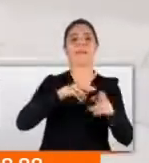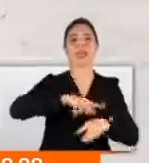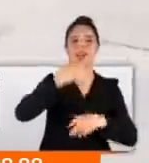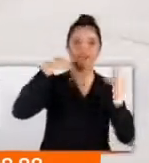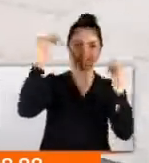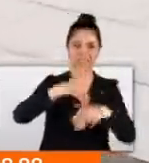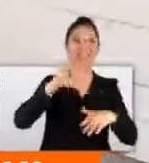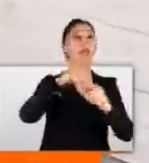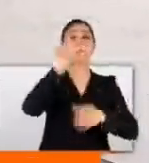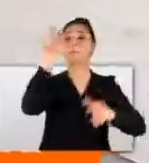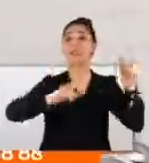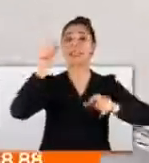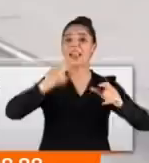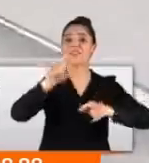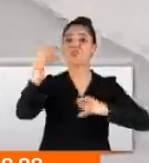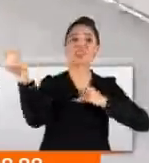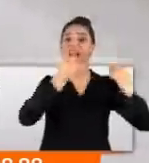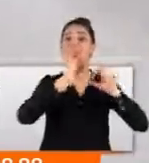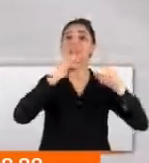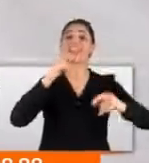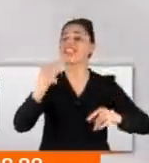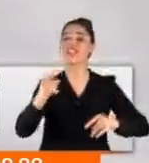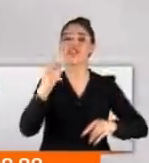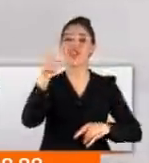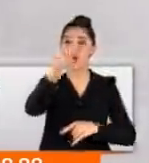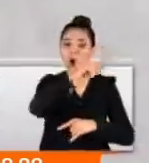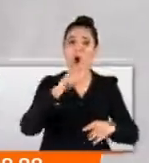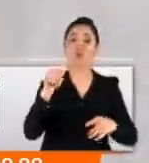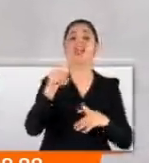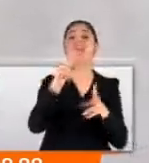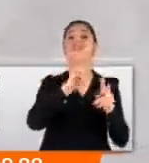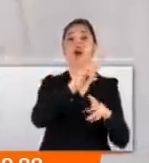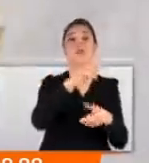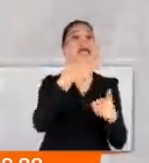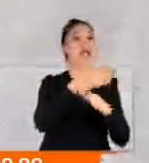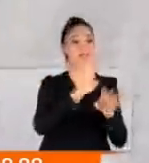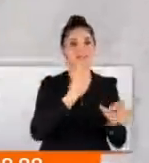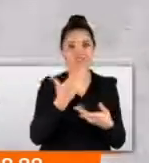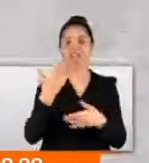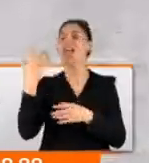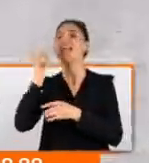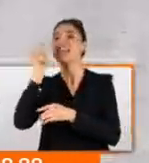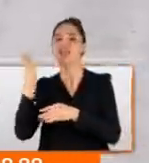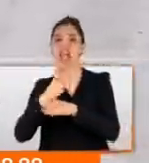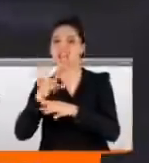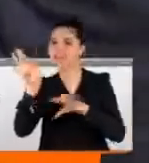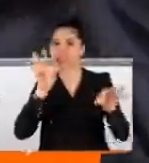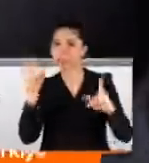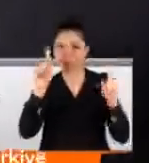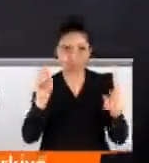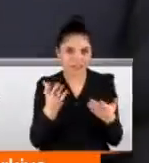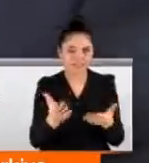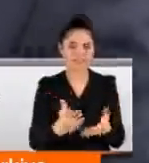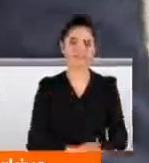Bakalım milletvekilleri bu tartışmaya ne diyecekler? Onlar Vakfı Kebir ekmeğini mi yoksa Giresun ekmeğini mi seçecekler?